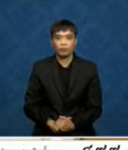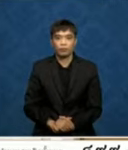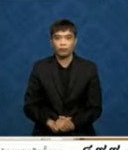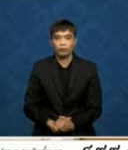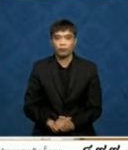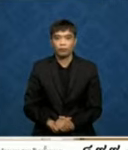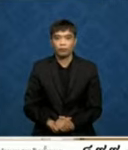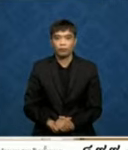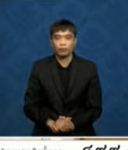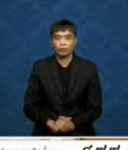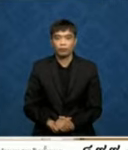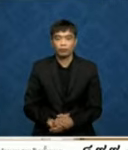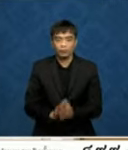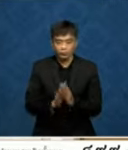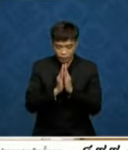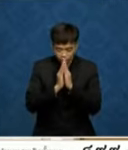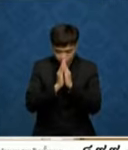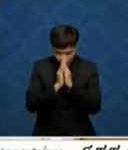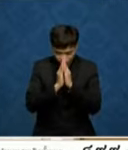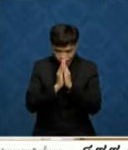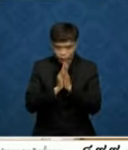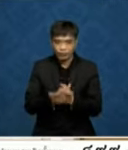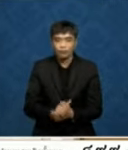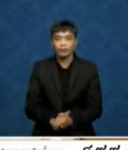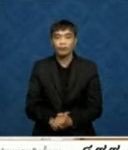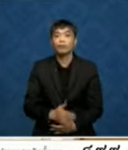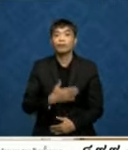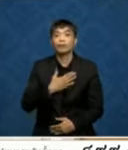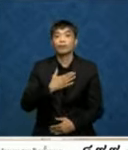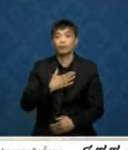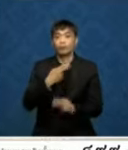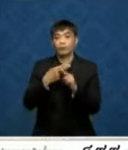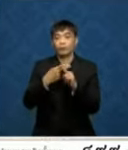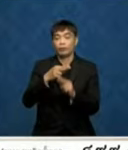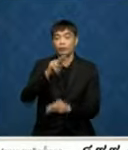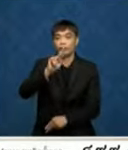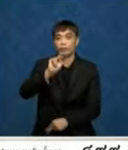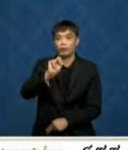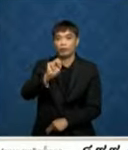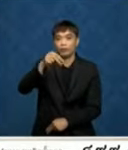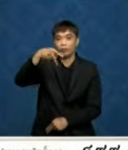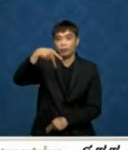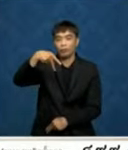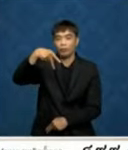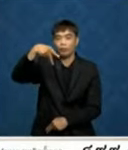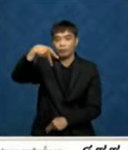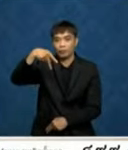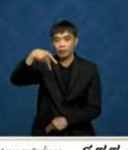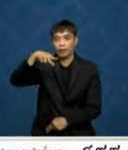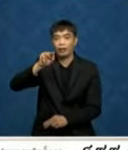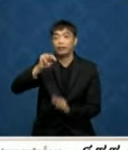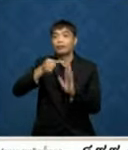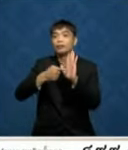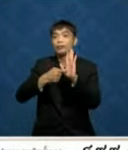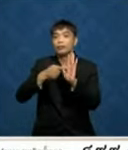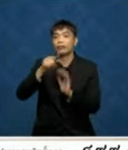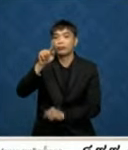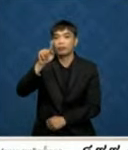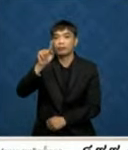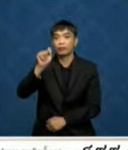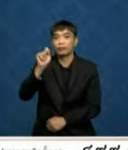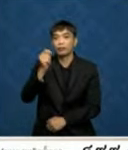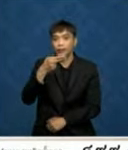กราบเรียนท่านประธานสภาผู้แทนราษฎรที่เคารพครับผมนพนัทมีรักษาในฐานะกรรมาธิการครับขออภิปรายตามที่ผมได้สงวน